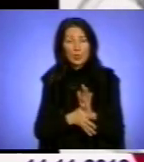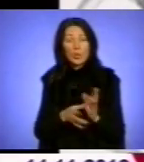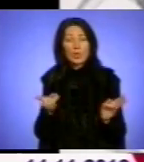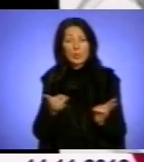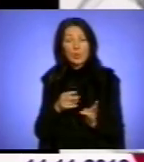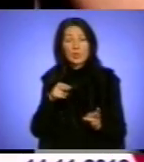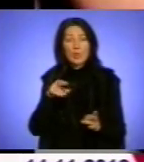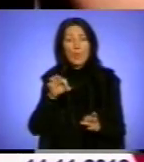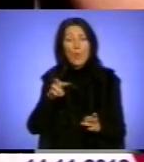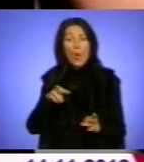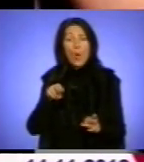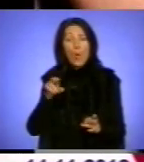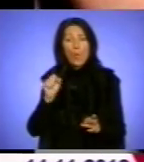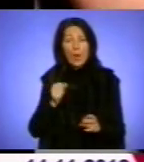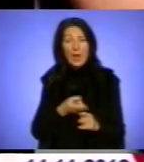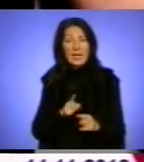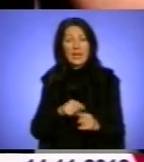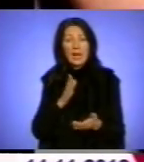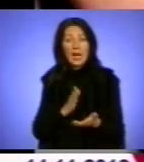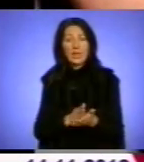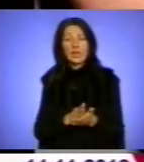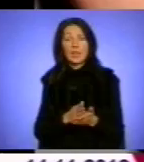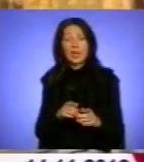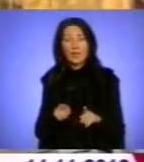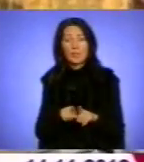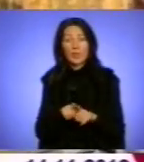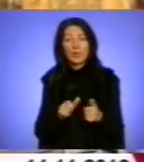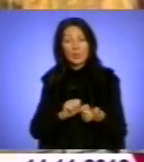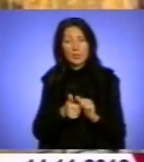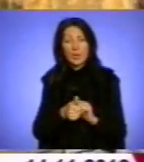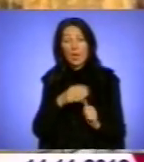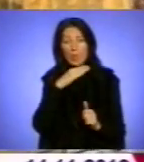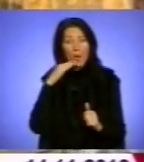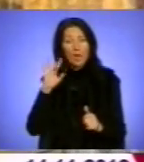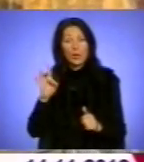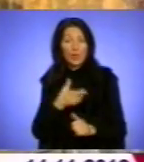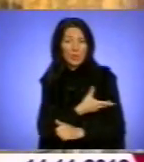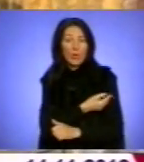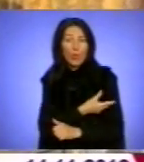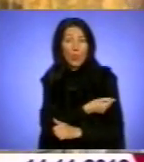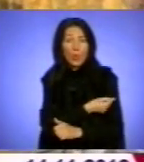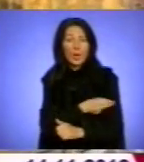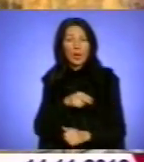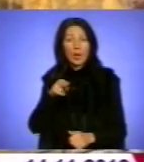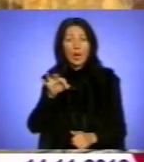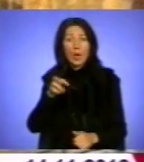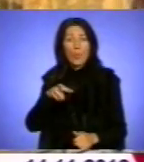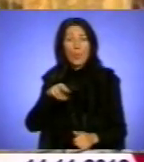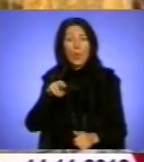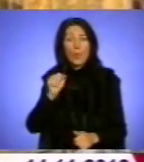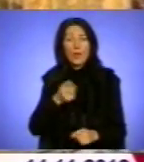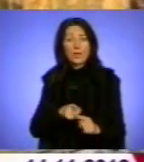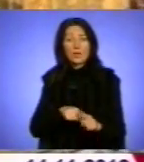альтернативою багаторазовим введенням інсуліну за допомогою шприца. Помпа зараз, це, так як кажуть, просвіток в житті дитини,